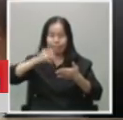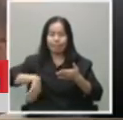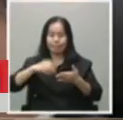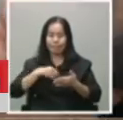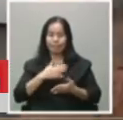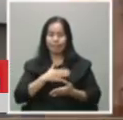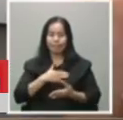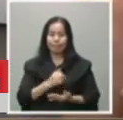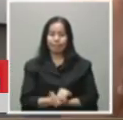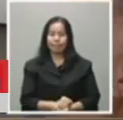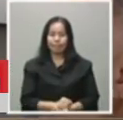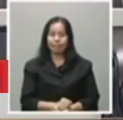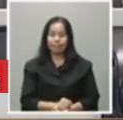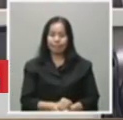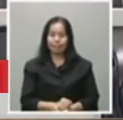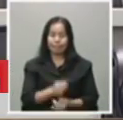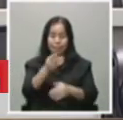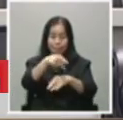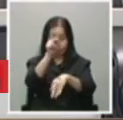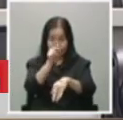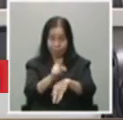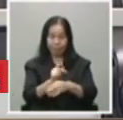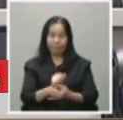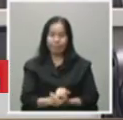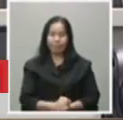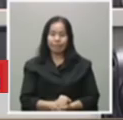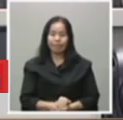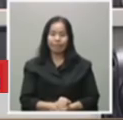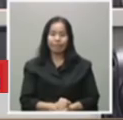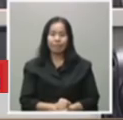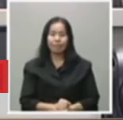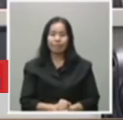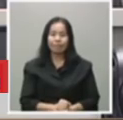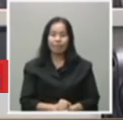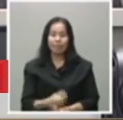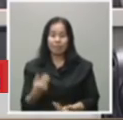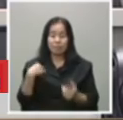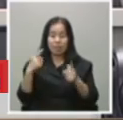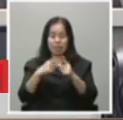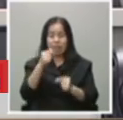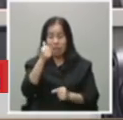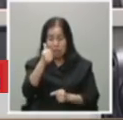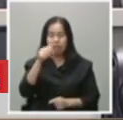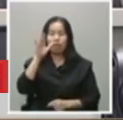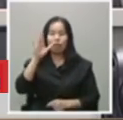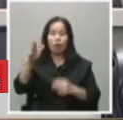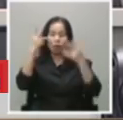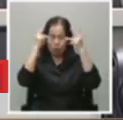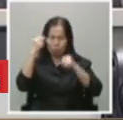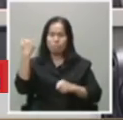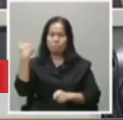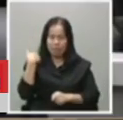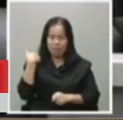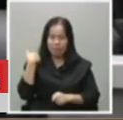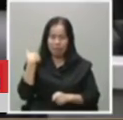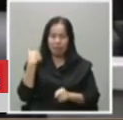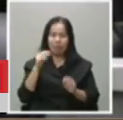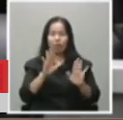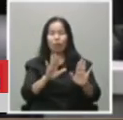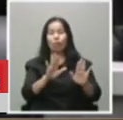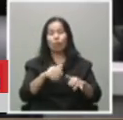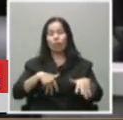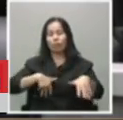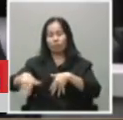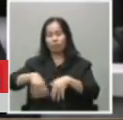ครับครับ ท่านประธานที่เคารพครับเรื่องดีๆของลุงตู่มีไหม ท่านประธานครับผมว่าคนฟังต่างบ้านอยู่เ